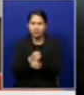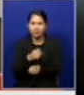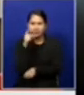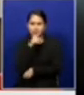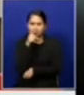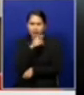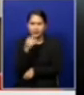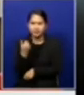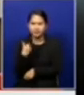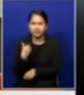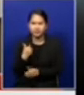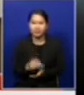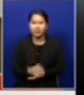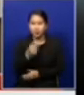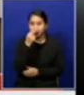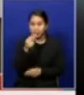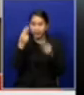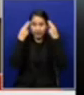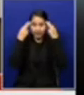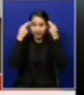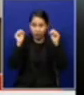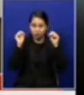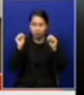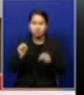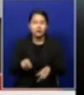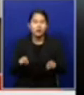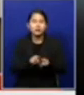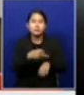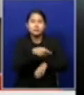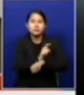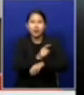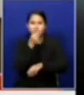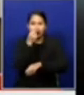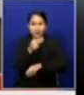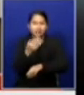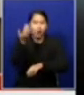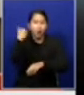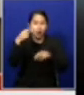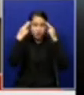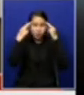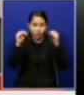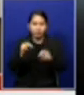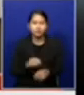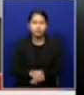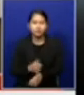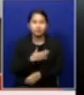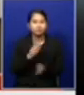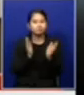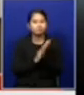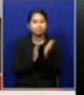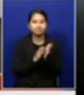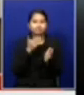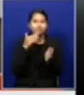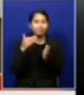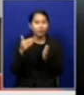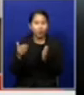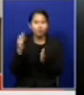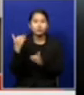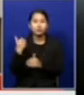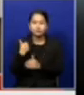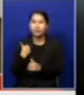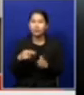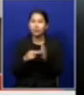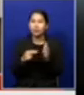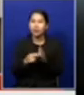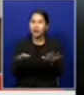ผมเคยเห็นท่านนายกรัฐมนตรีแม้กระทั่งว่าท่านประธานเองเป็นนายกรัฐมนตรีผมก็ยังชื่นชมมาโดยตลอดแล้วก็ถือว่าเป็นไอดอลมาต